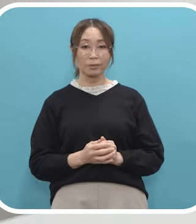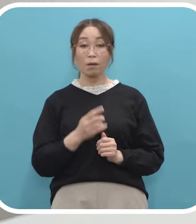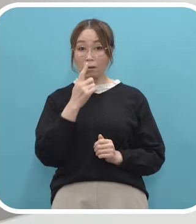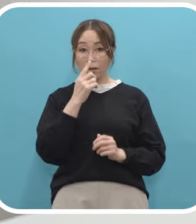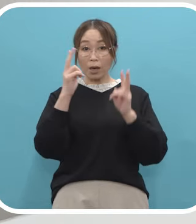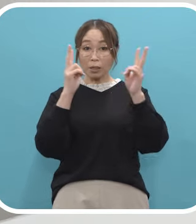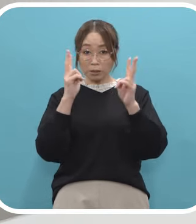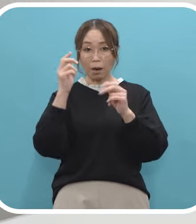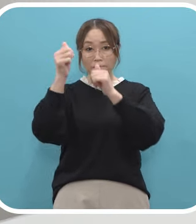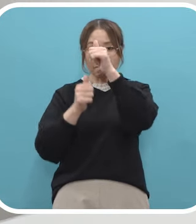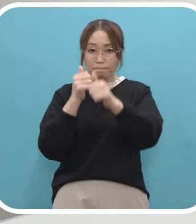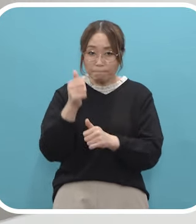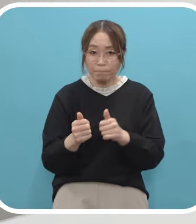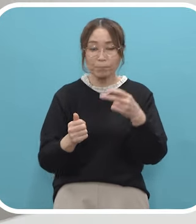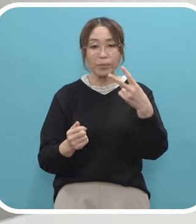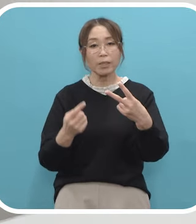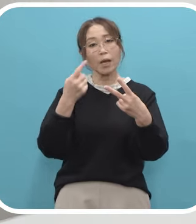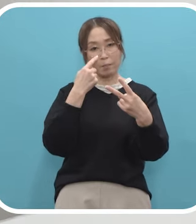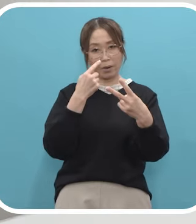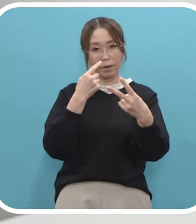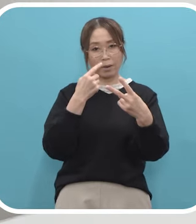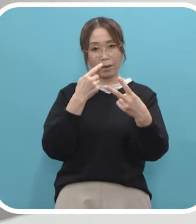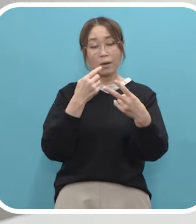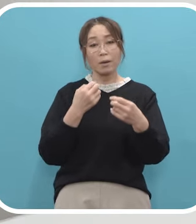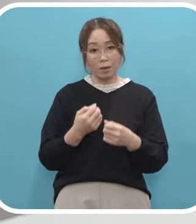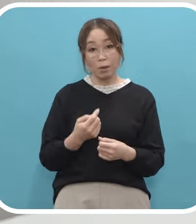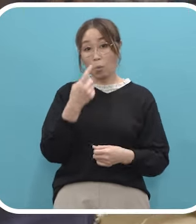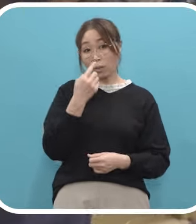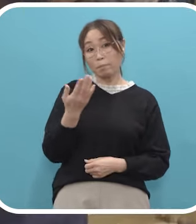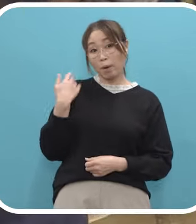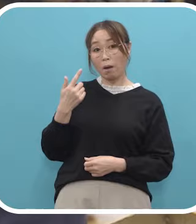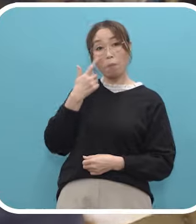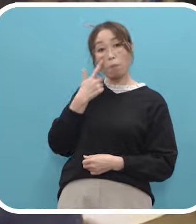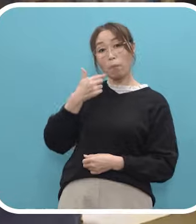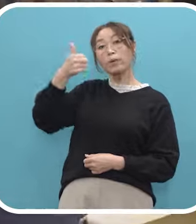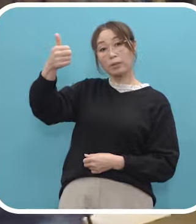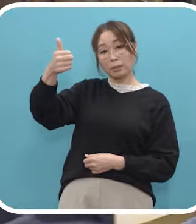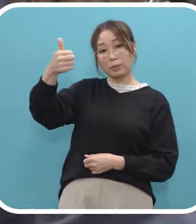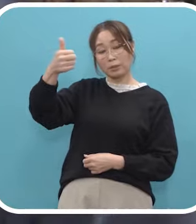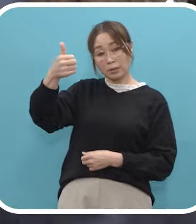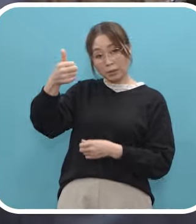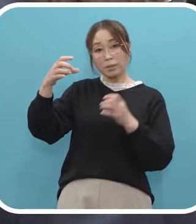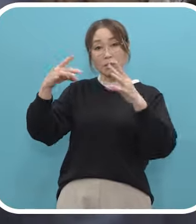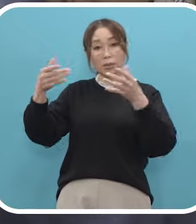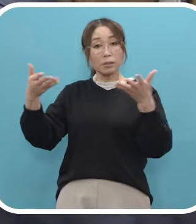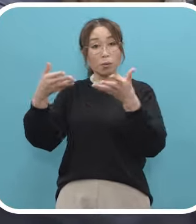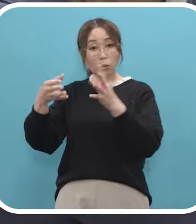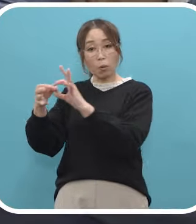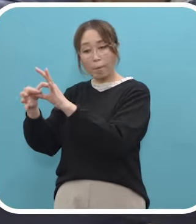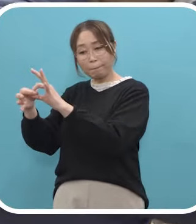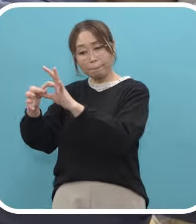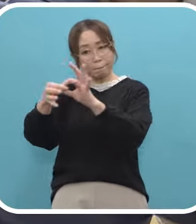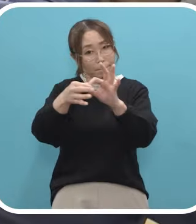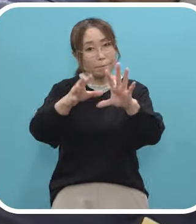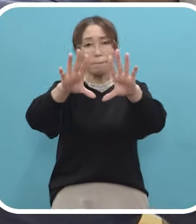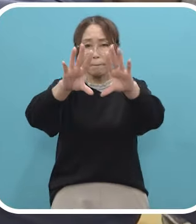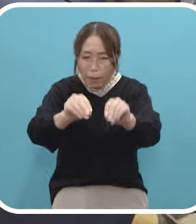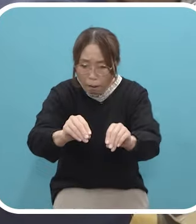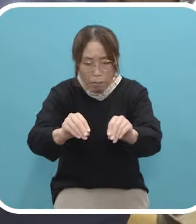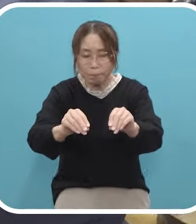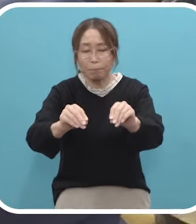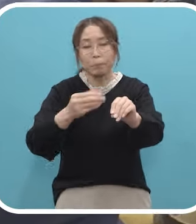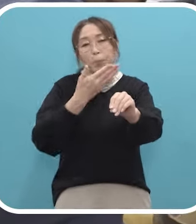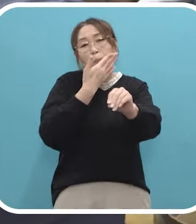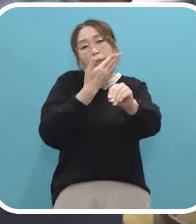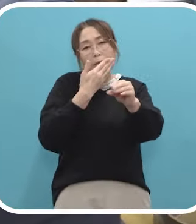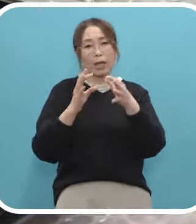私2代目なんですが、私の親父がやってきたこの電気の仕事をなくしたくないっていうのも当然